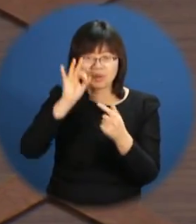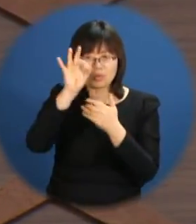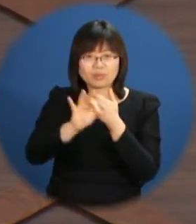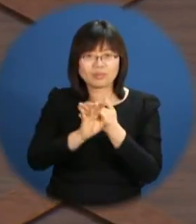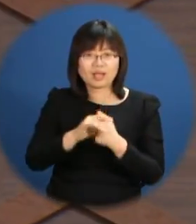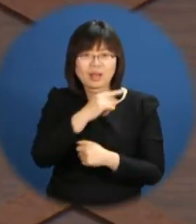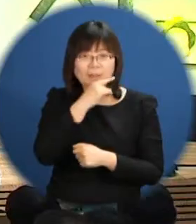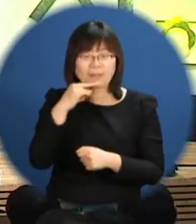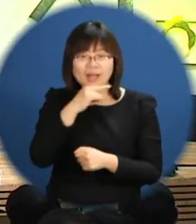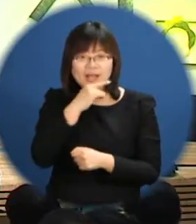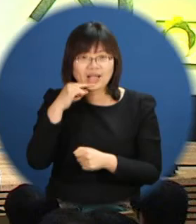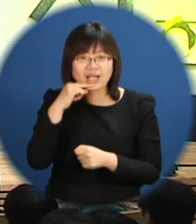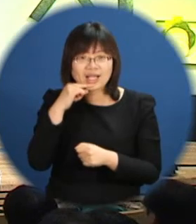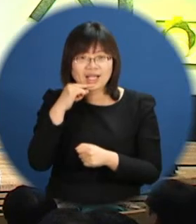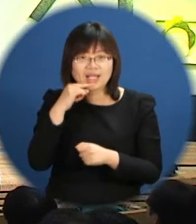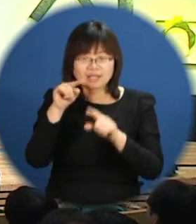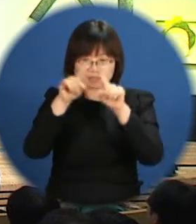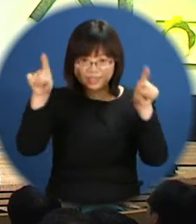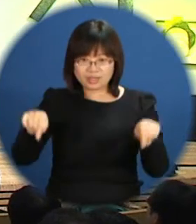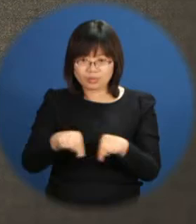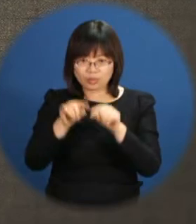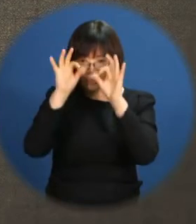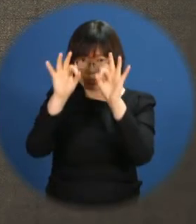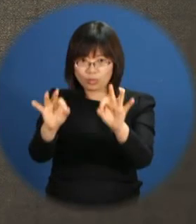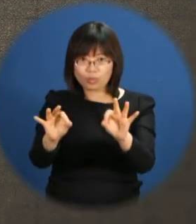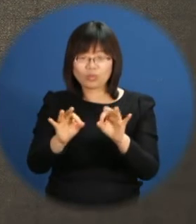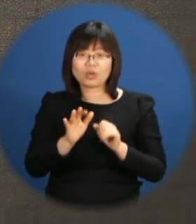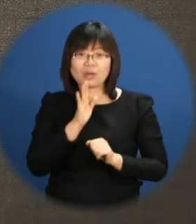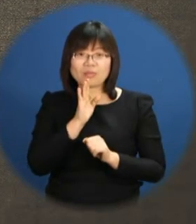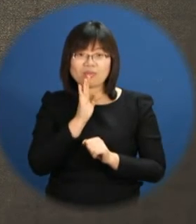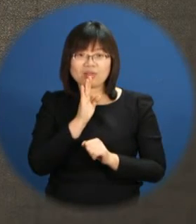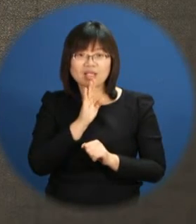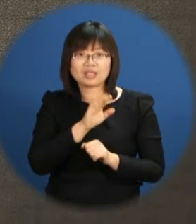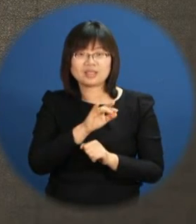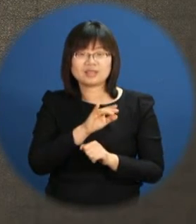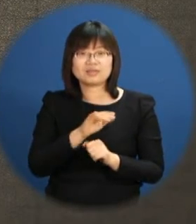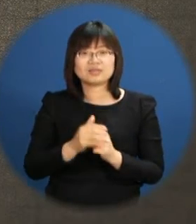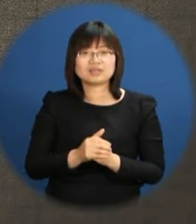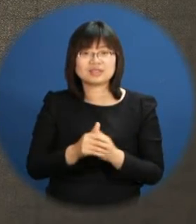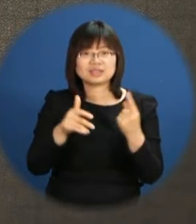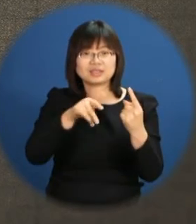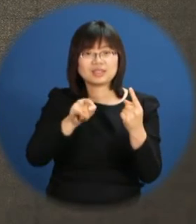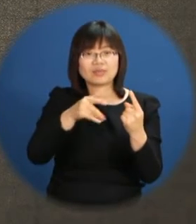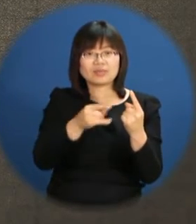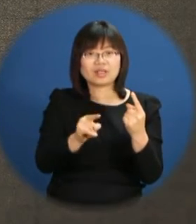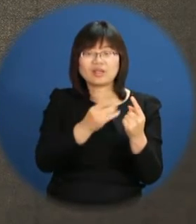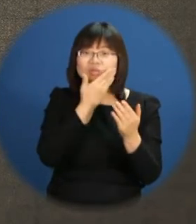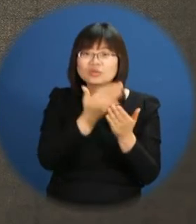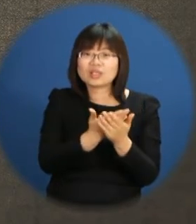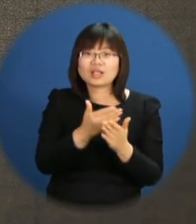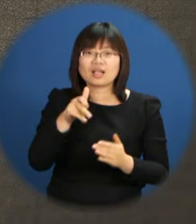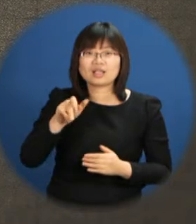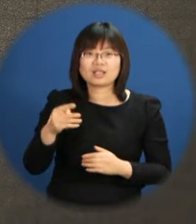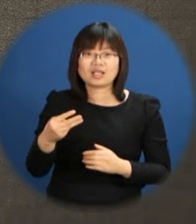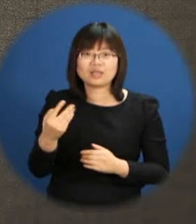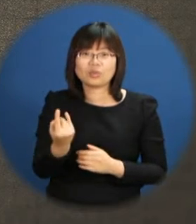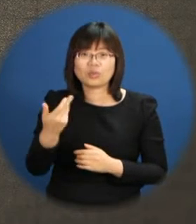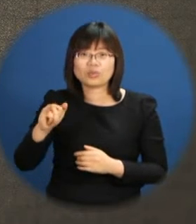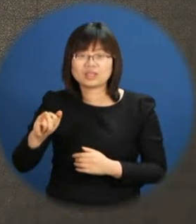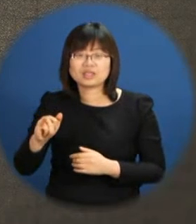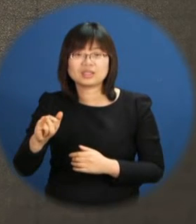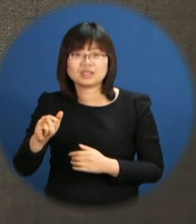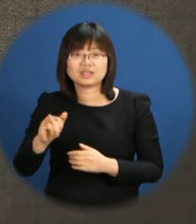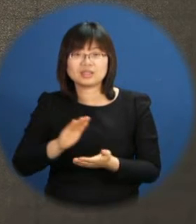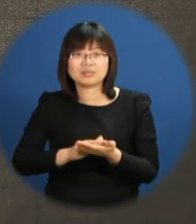빨간 걸로 냄 5천원 거 보이시죠 제일 챕터에 주제가 칼로리 김 그러니까